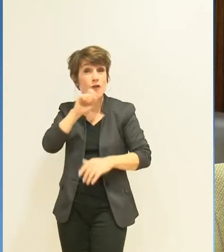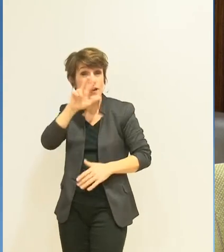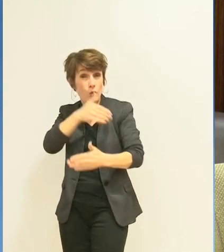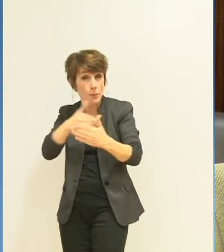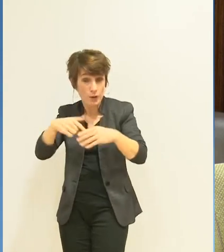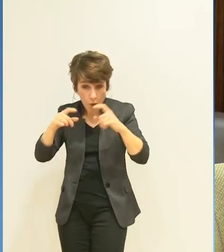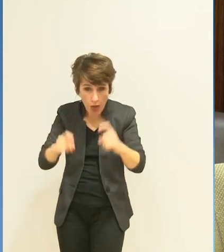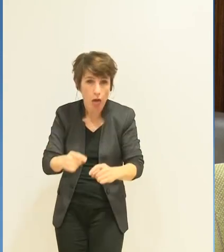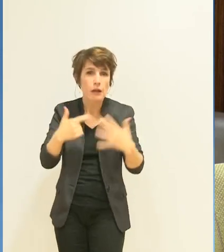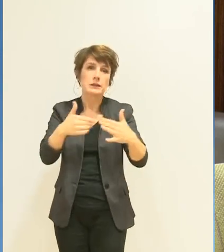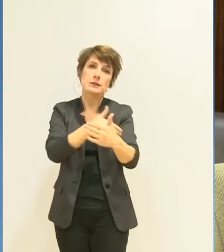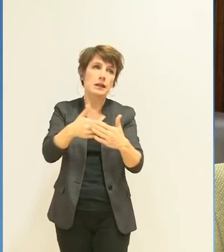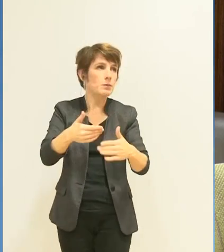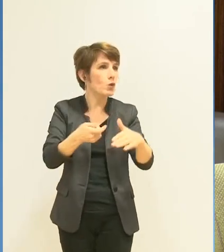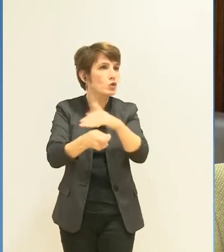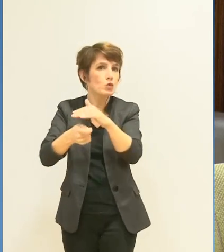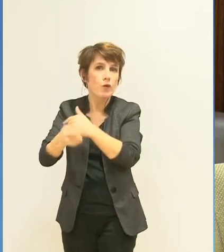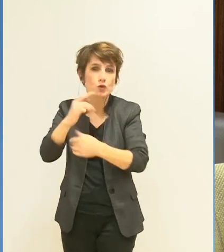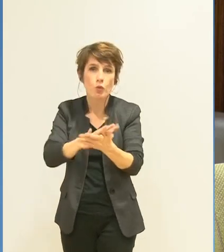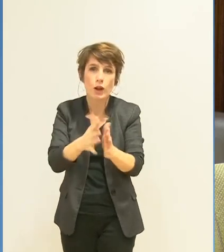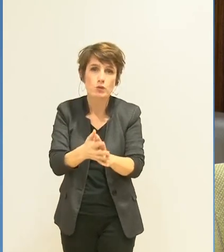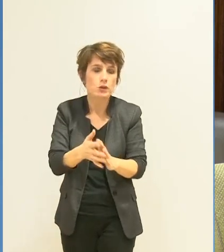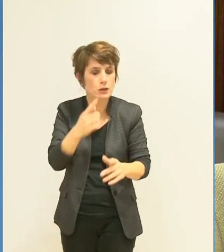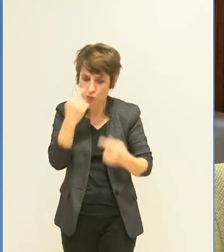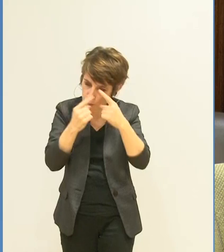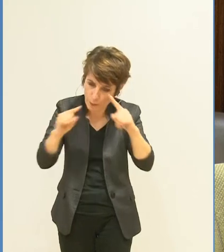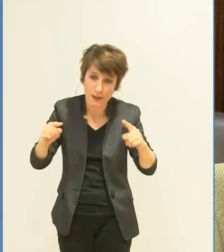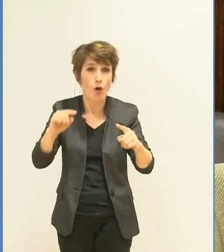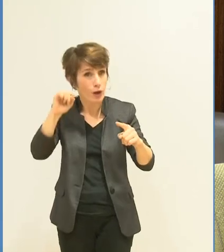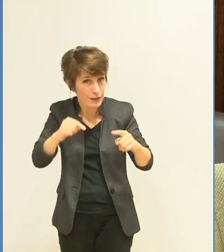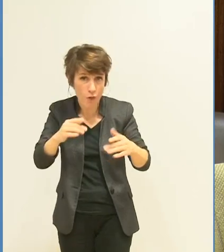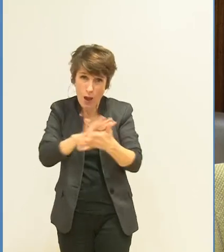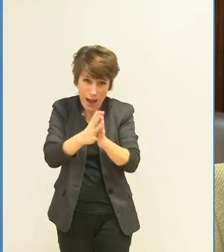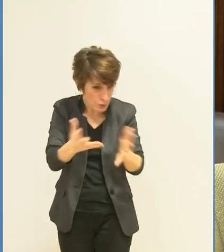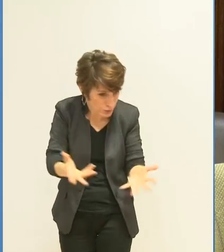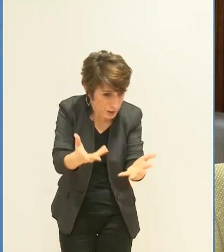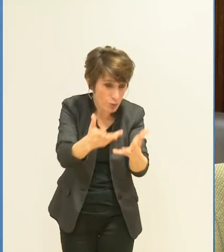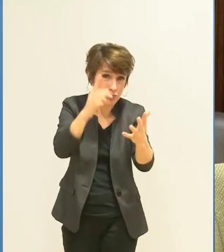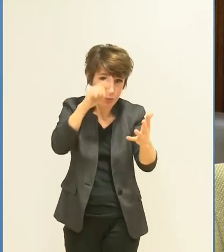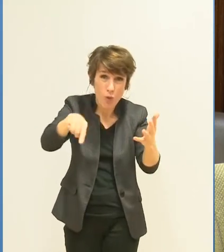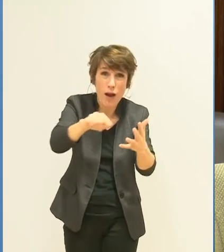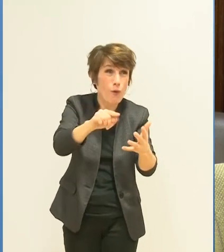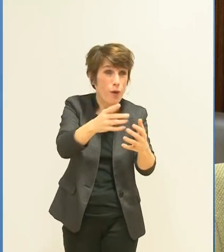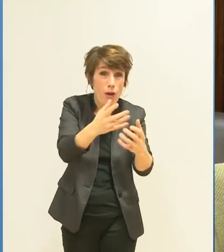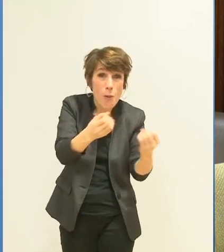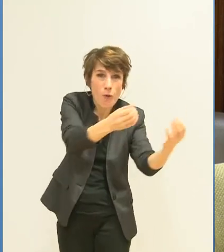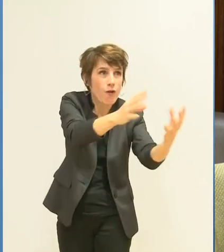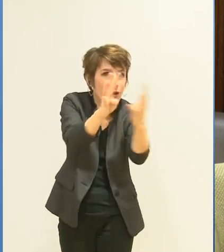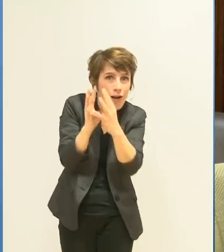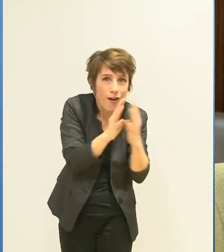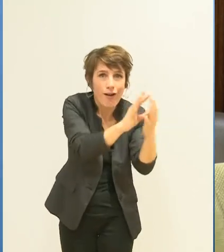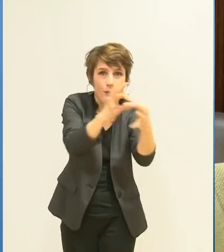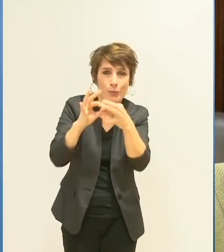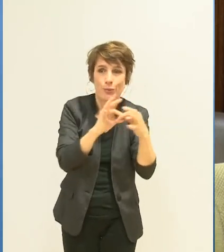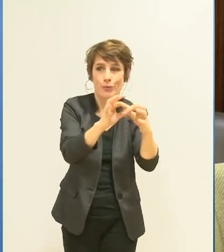ce qui on le sait les associations contribuent à créer du lien du sens de la solidarité enfin et surtout on